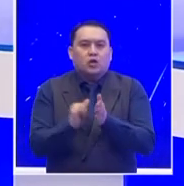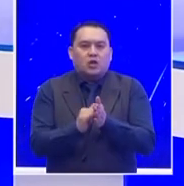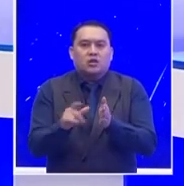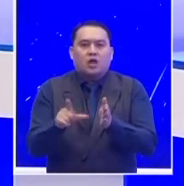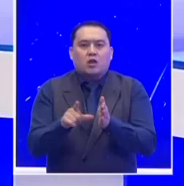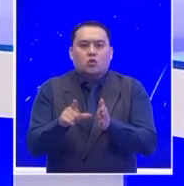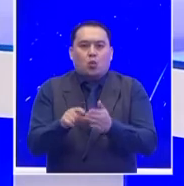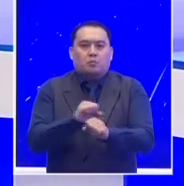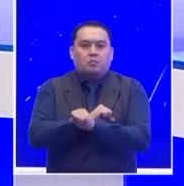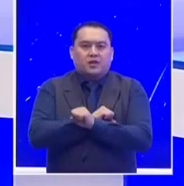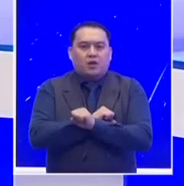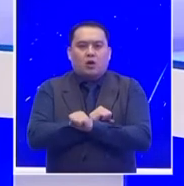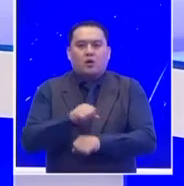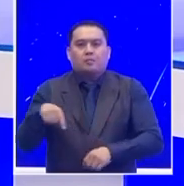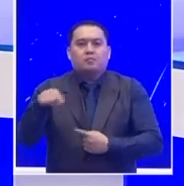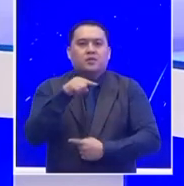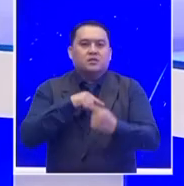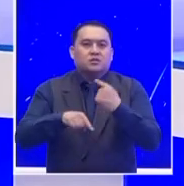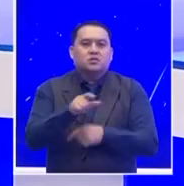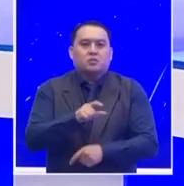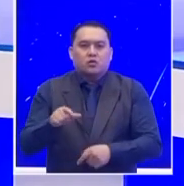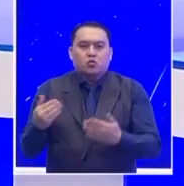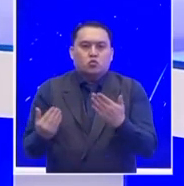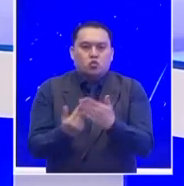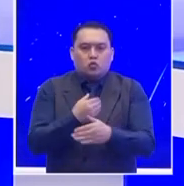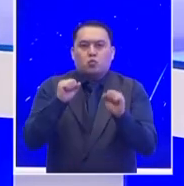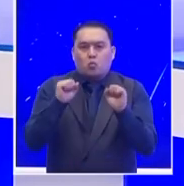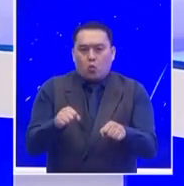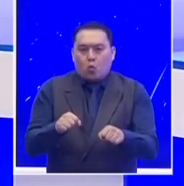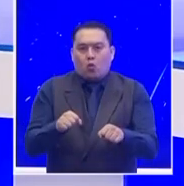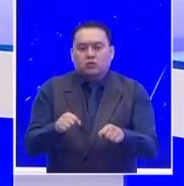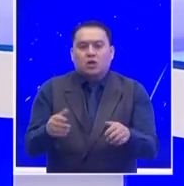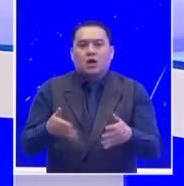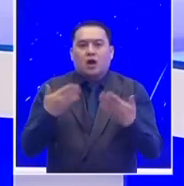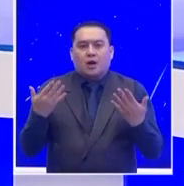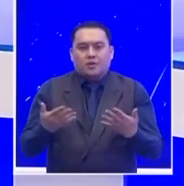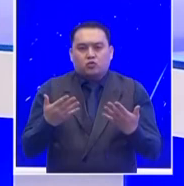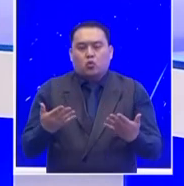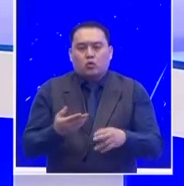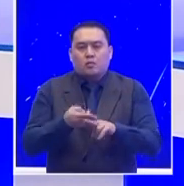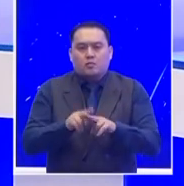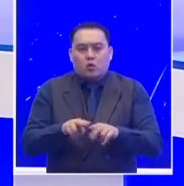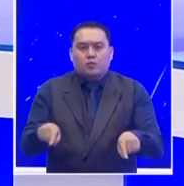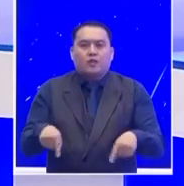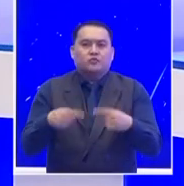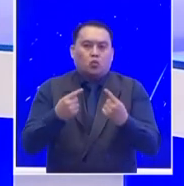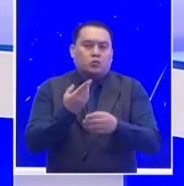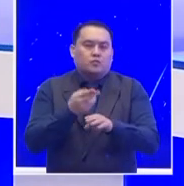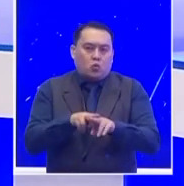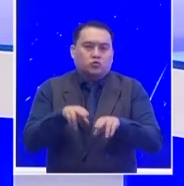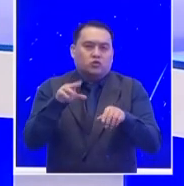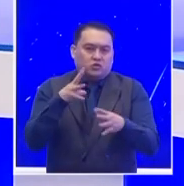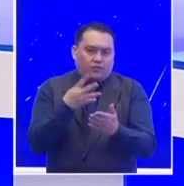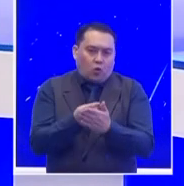налоговых каникул для предпринимателей. Помимо этого новшества, бизнесмены могут вздохнуть с легкостью и по другому поводу. С текущего года